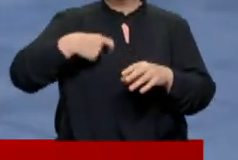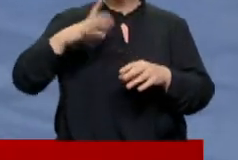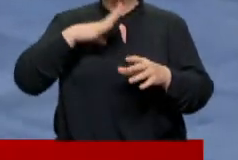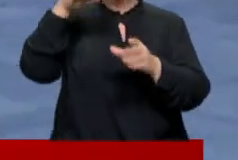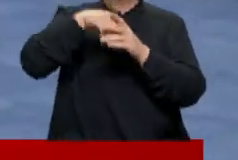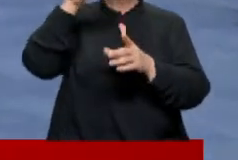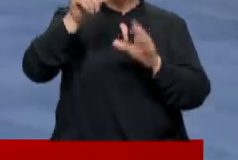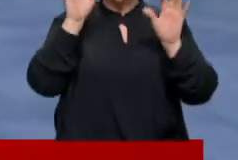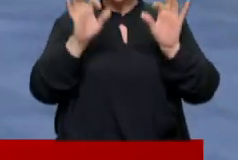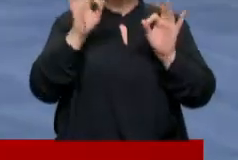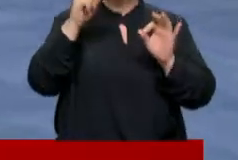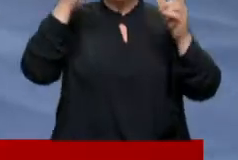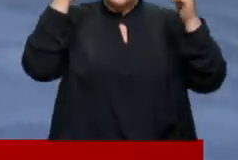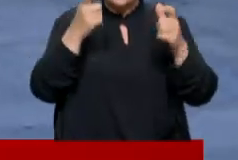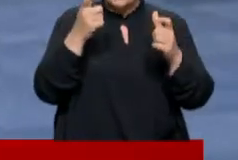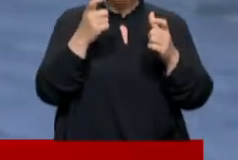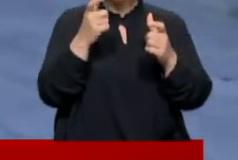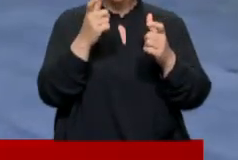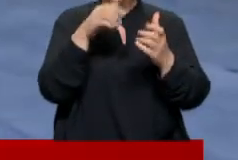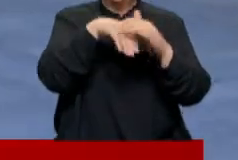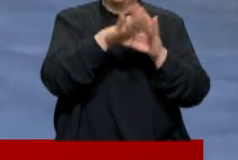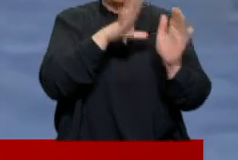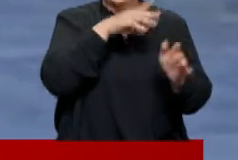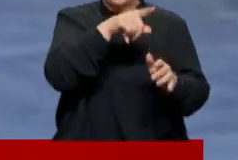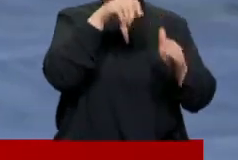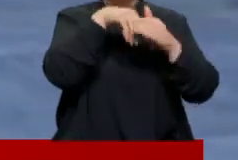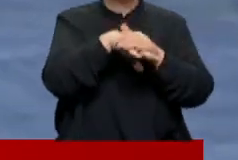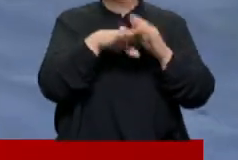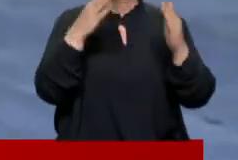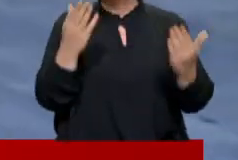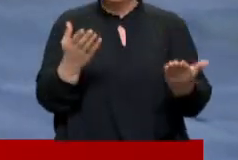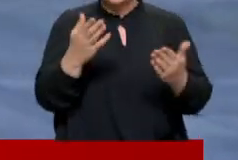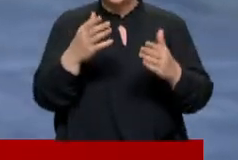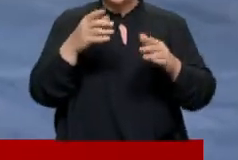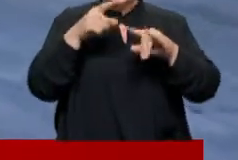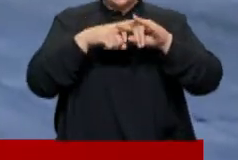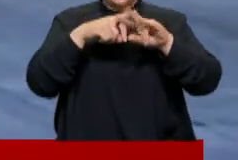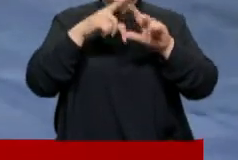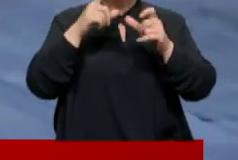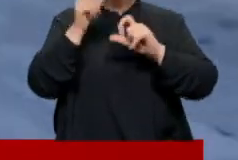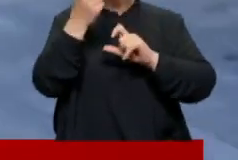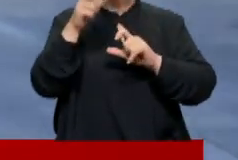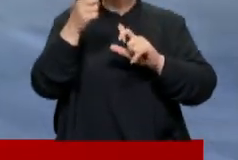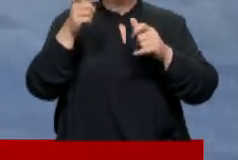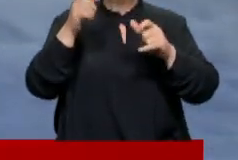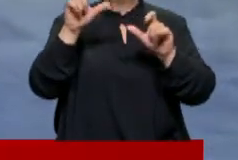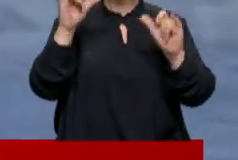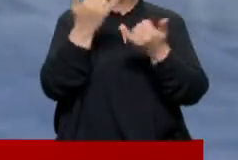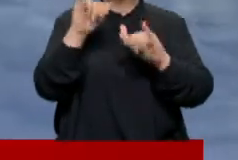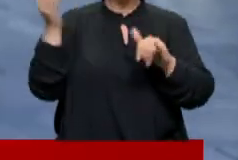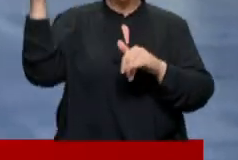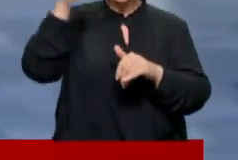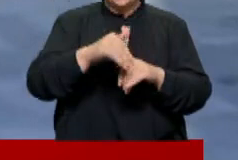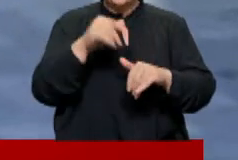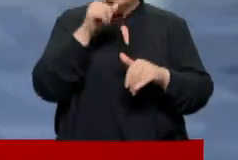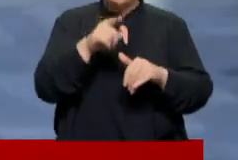içinde kutsal bir emaneti barındırması. O barındırdığı emanet Hacerül Esved Taşı. Cennetten geldiğine